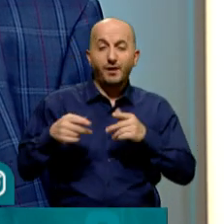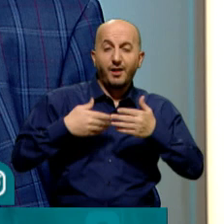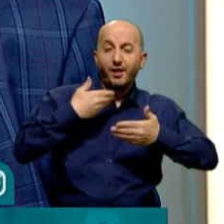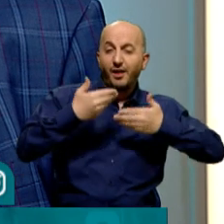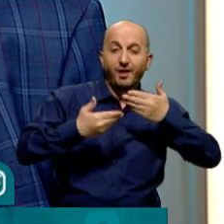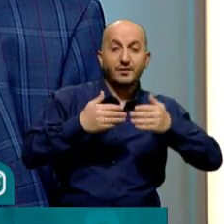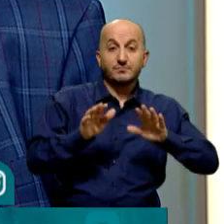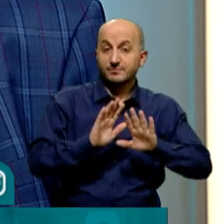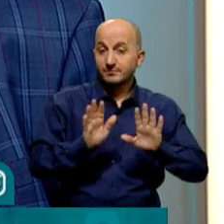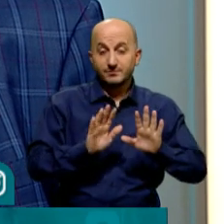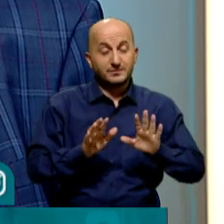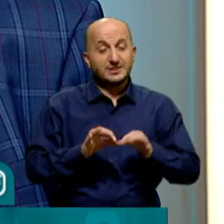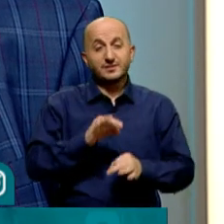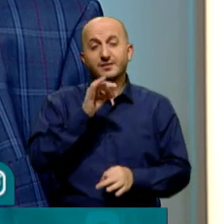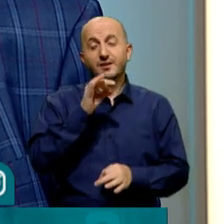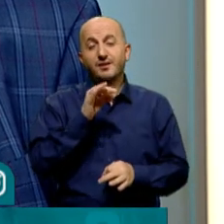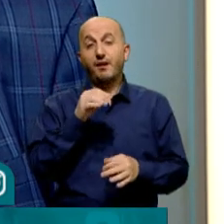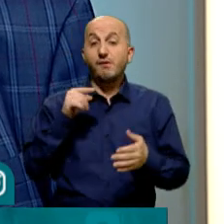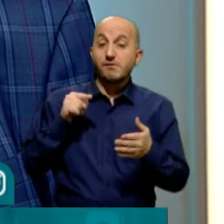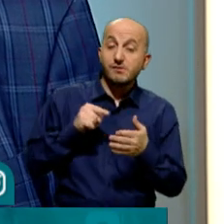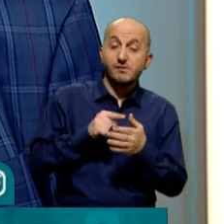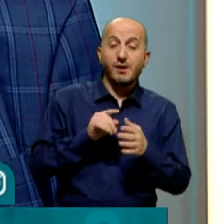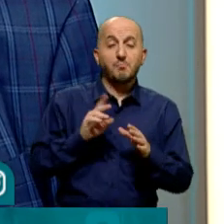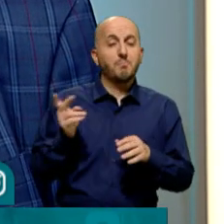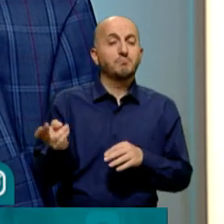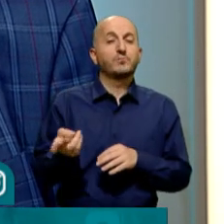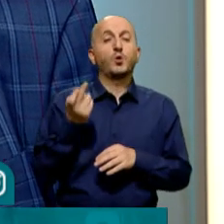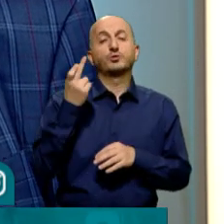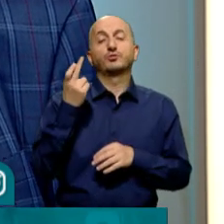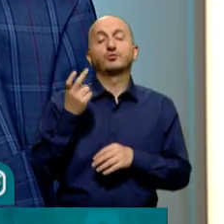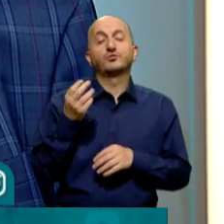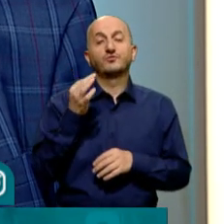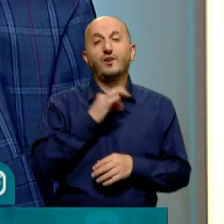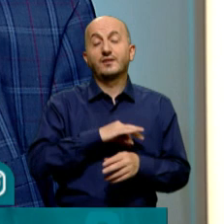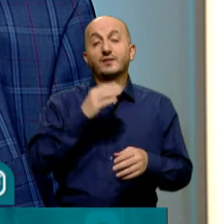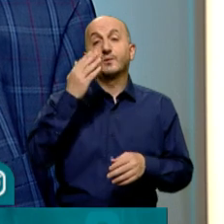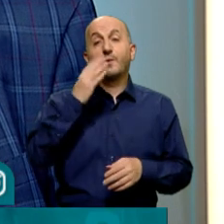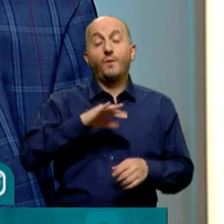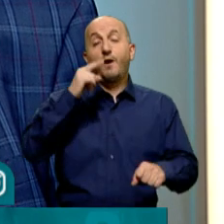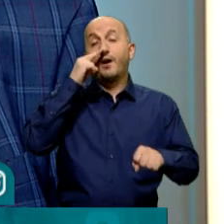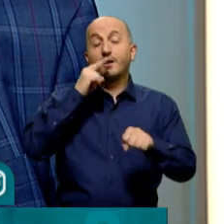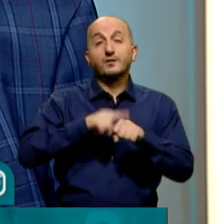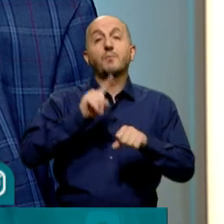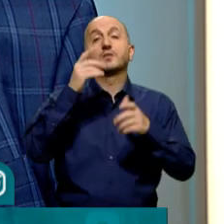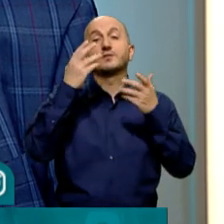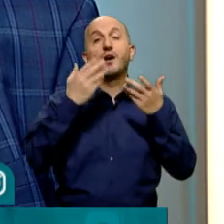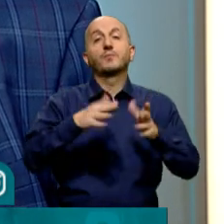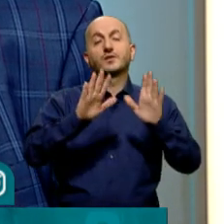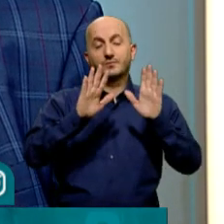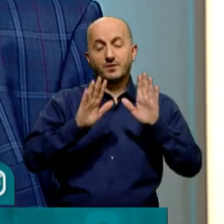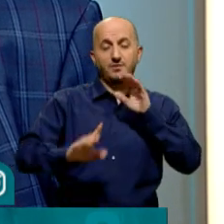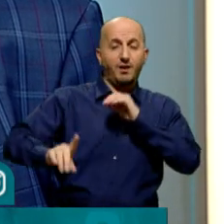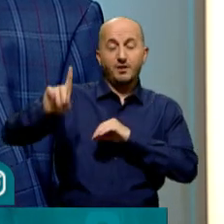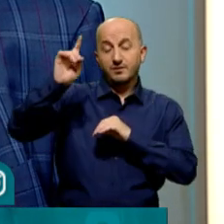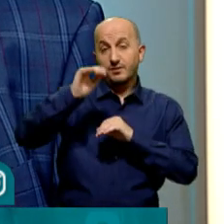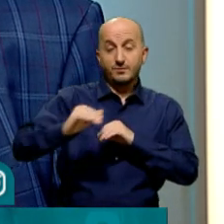bunlar insanları meşgul etmekten başka hiçbir işe yaramaz. Bunlara ne inanırız, ne tasdik ederiz? Bunlar Allah